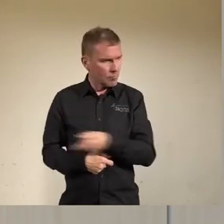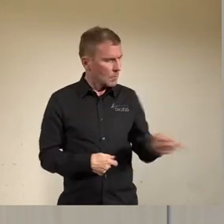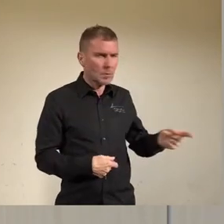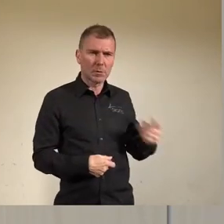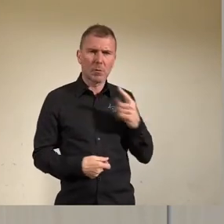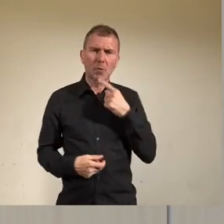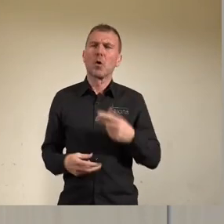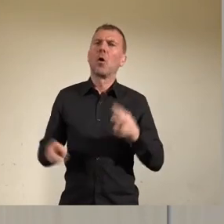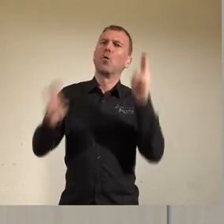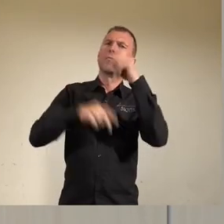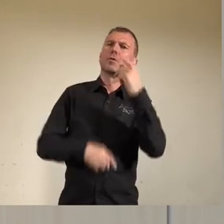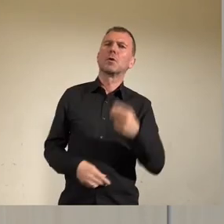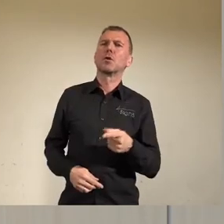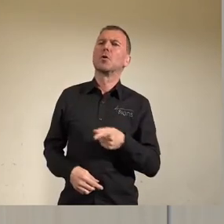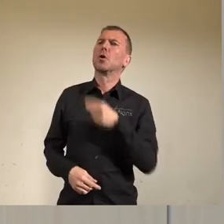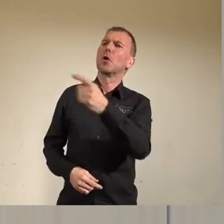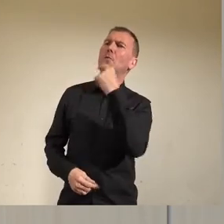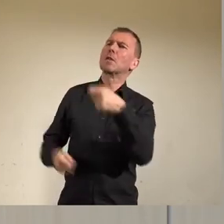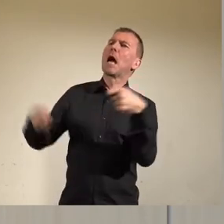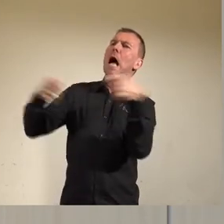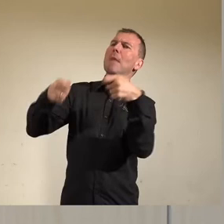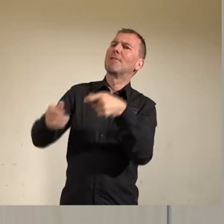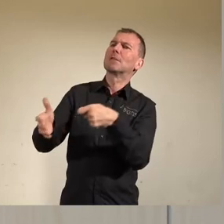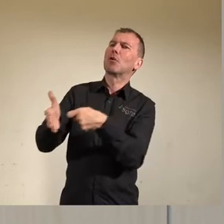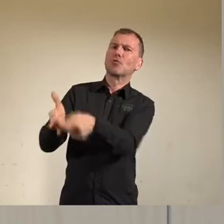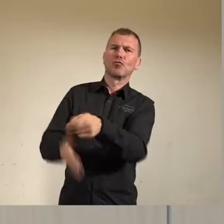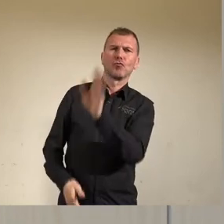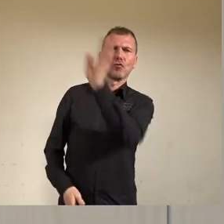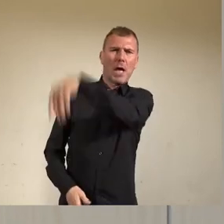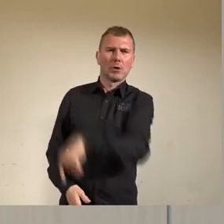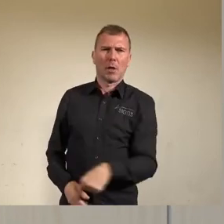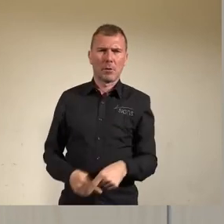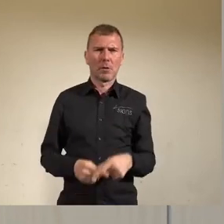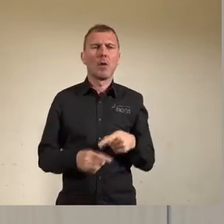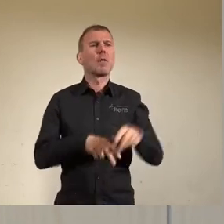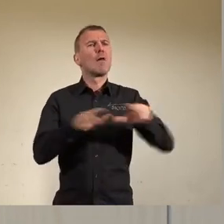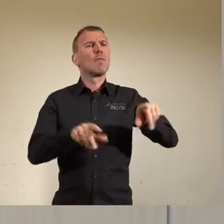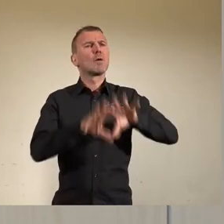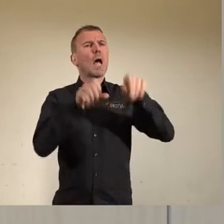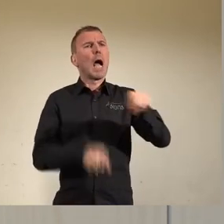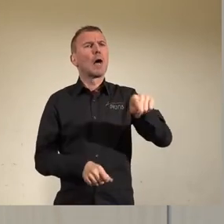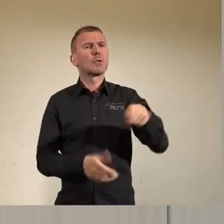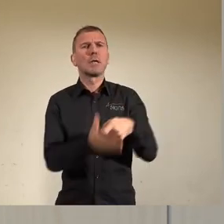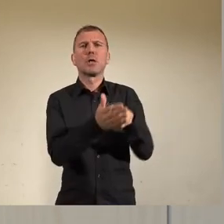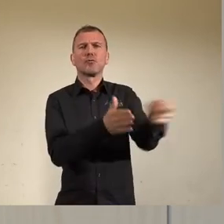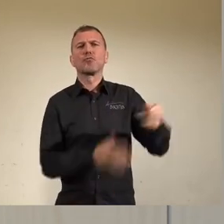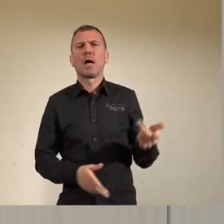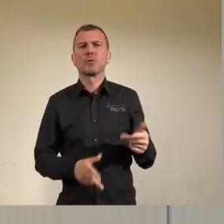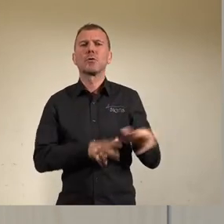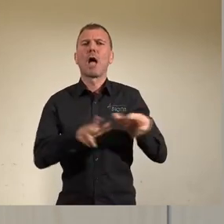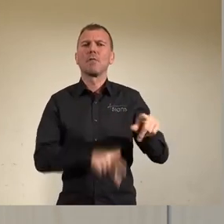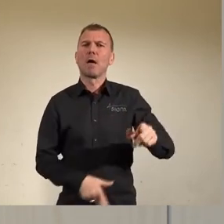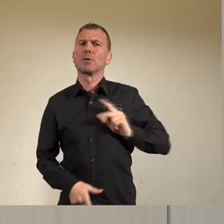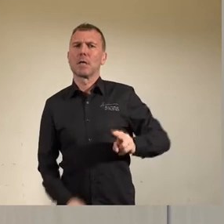wer ja leichtfertig sagt, ihr wollt bei den Investitionen kürzen und auch noch beim Verwaltungshaushalt kürzen und dann der Verwaltung den schwarzen